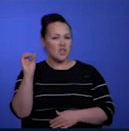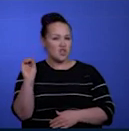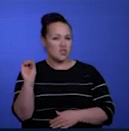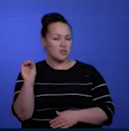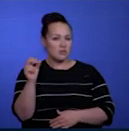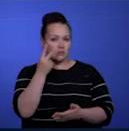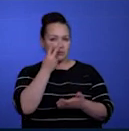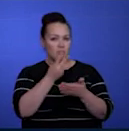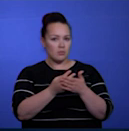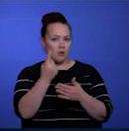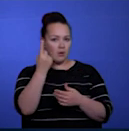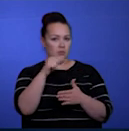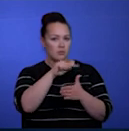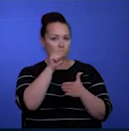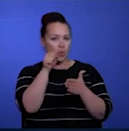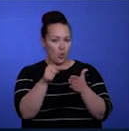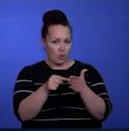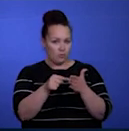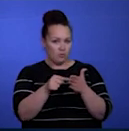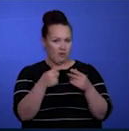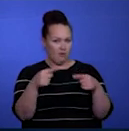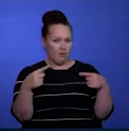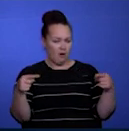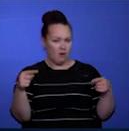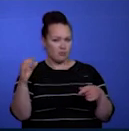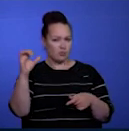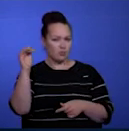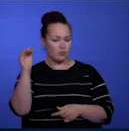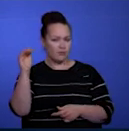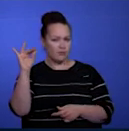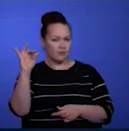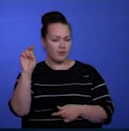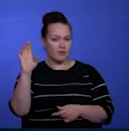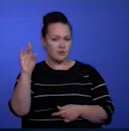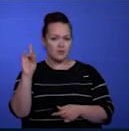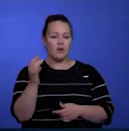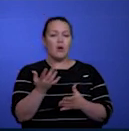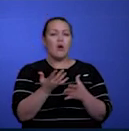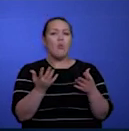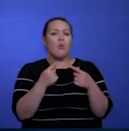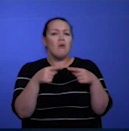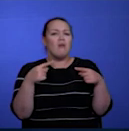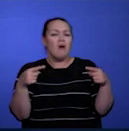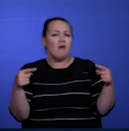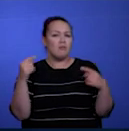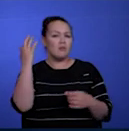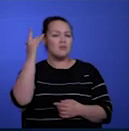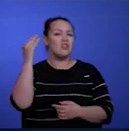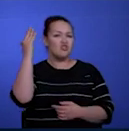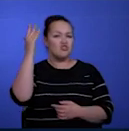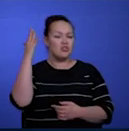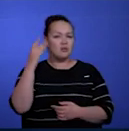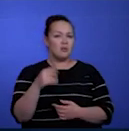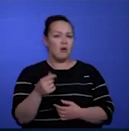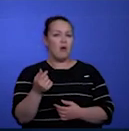один корень разные суффиксы и какое разное значение где